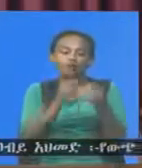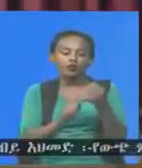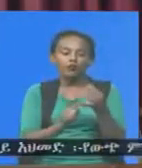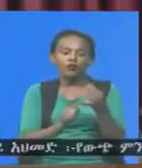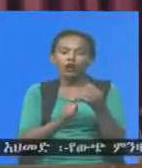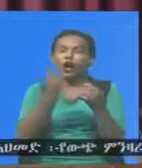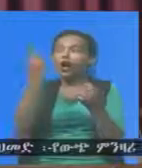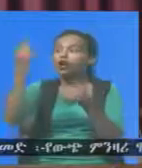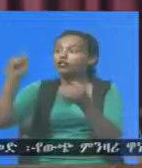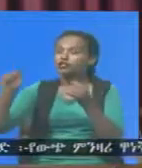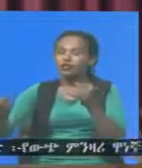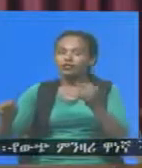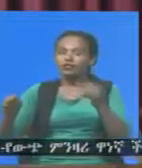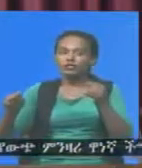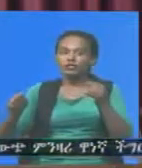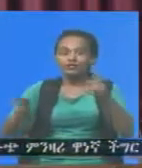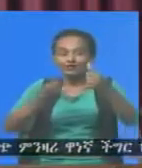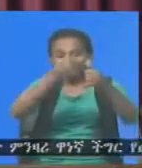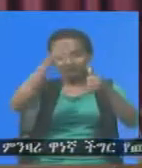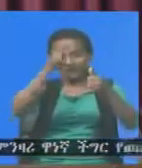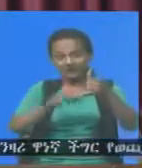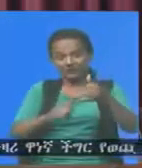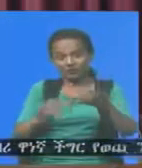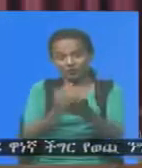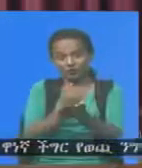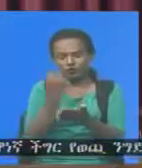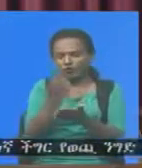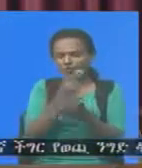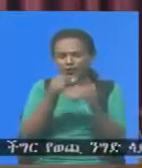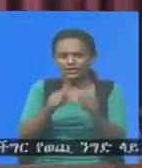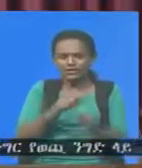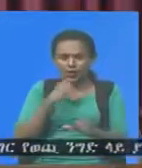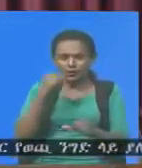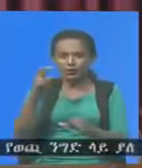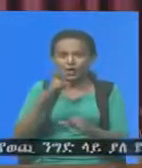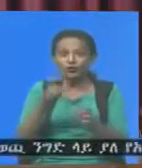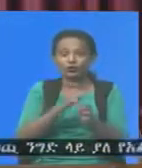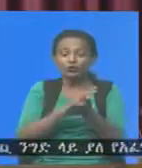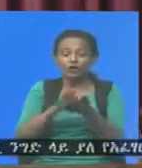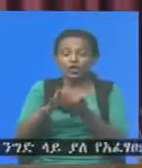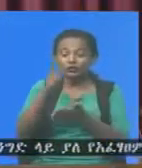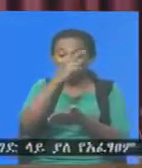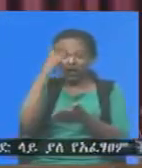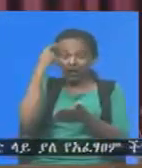ጫፍ ስንወስደው ጥቅም ላይ ሳይውል በትራንስፖርት ጥራት ምክንያት ይባክናል።